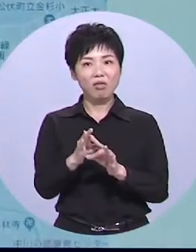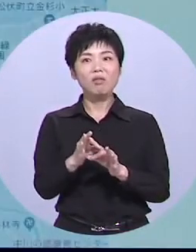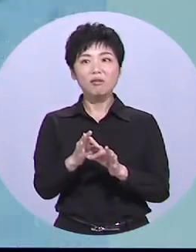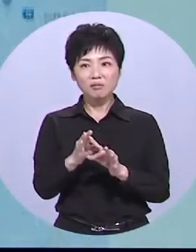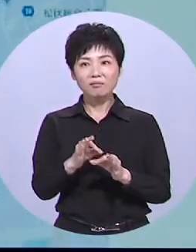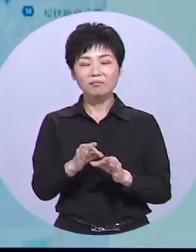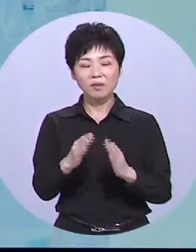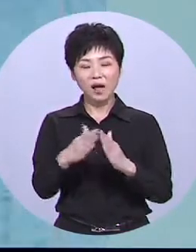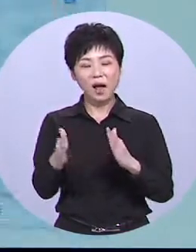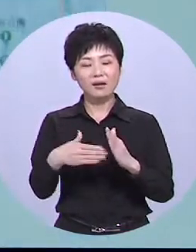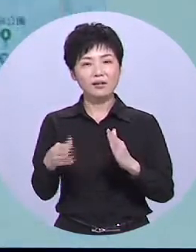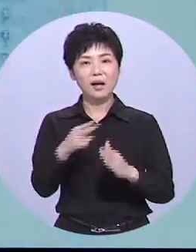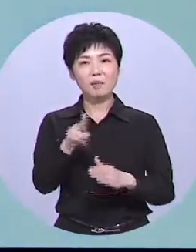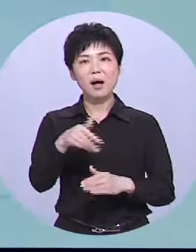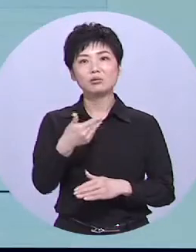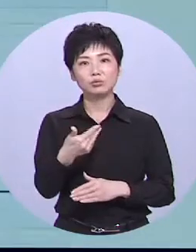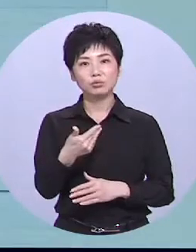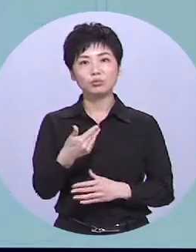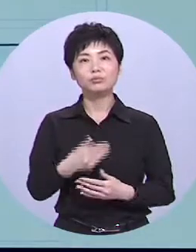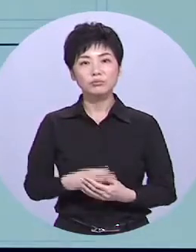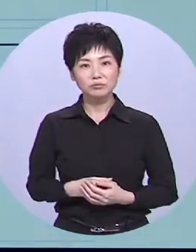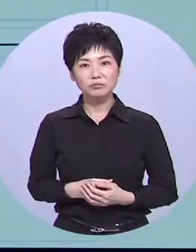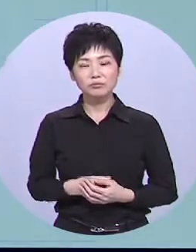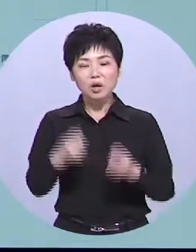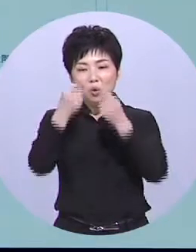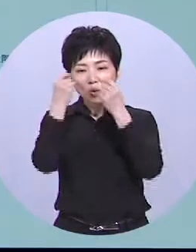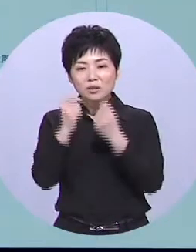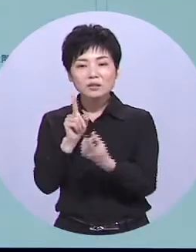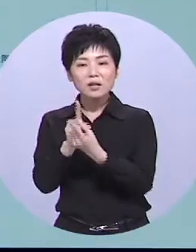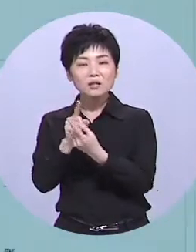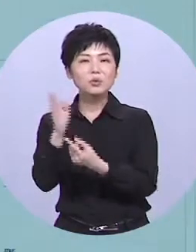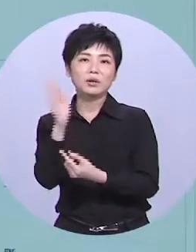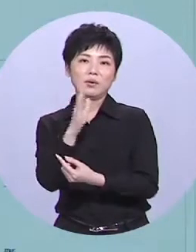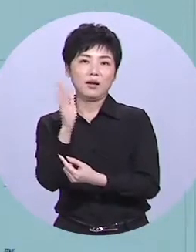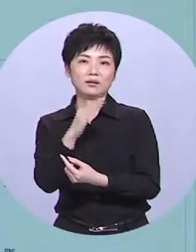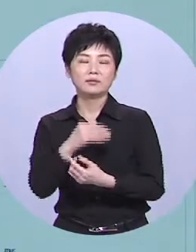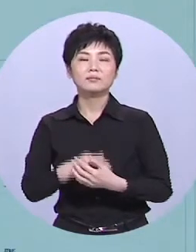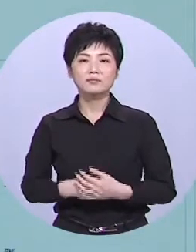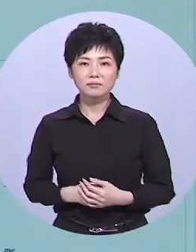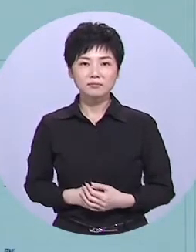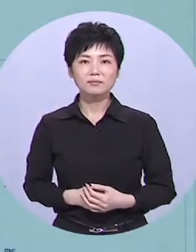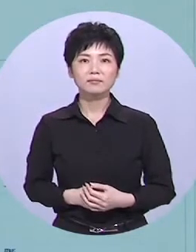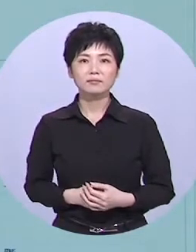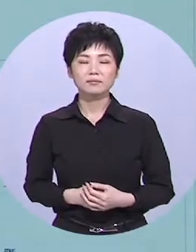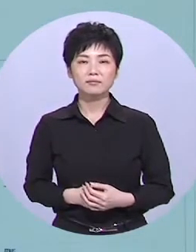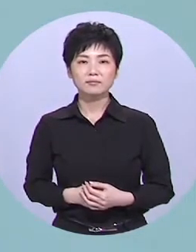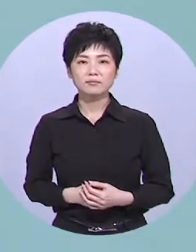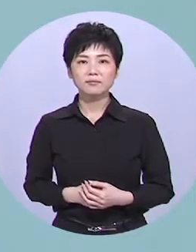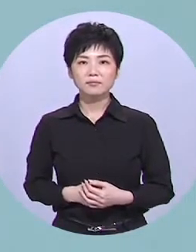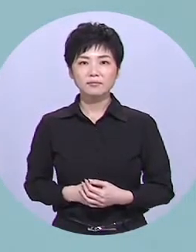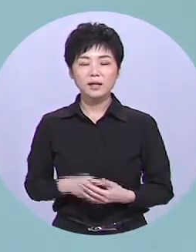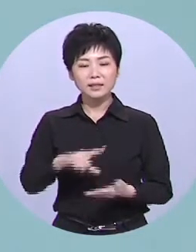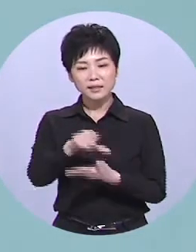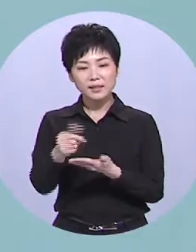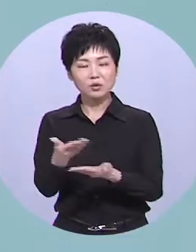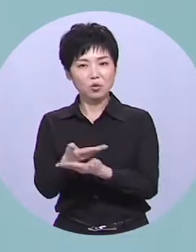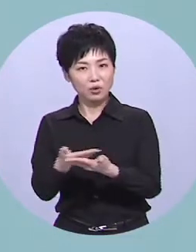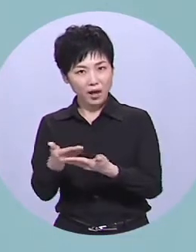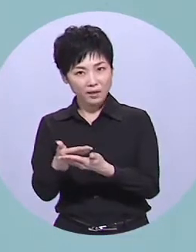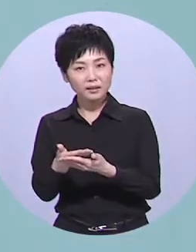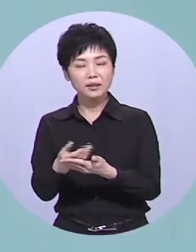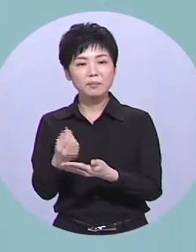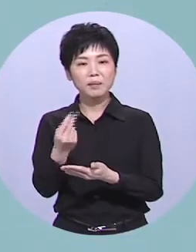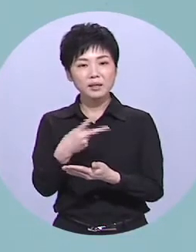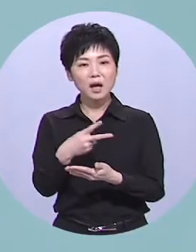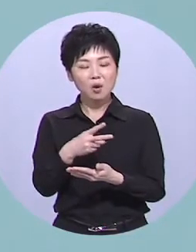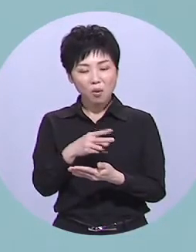越谷市空き家バンクは、個人を対象とした物件の斡旋は行わず、地域ふれあいサロンや